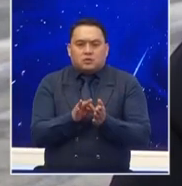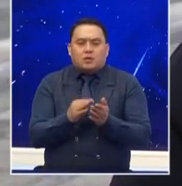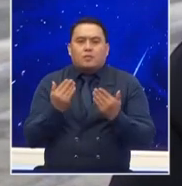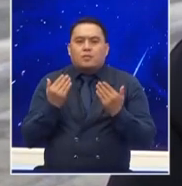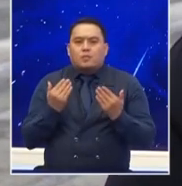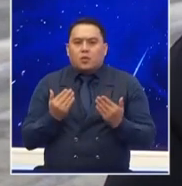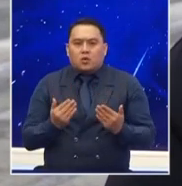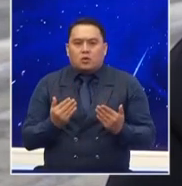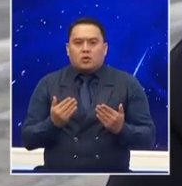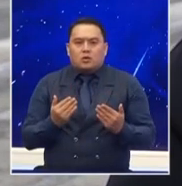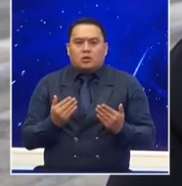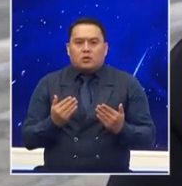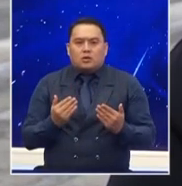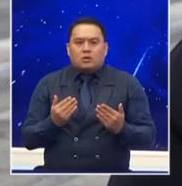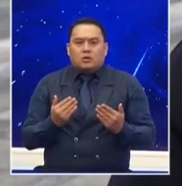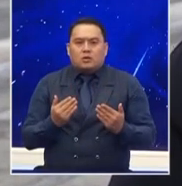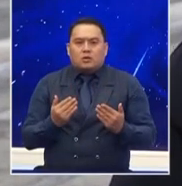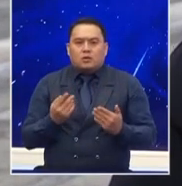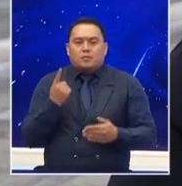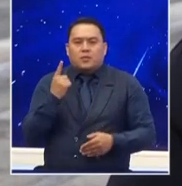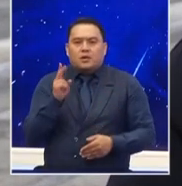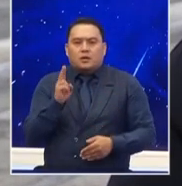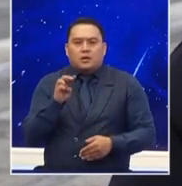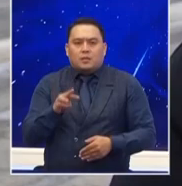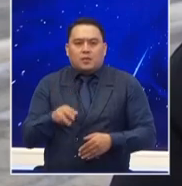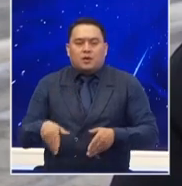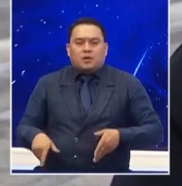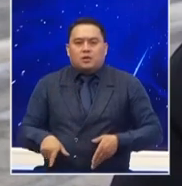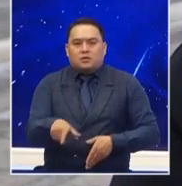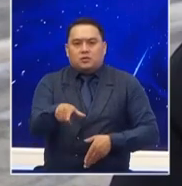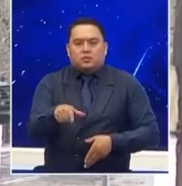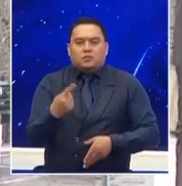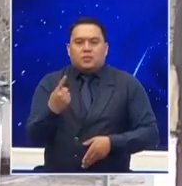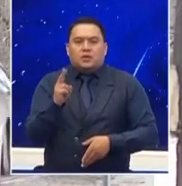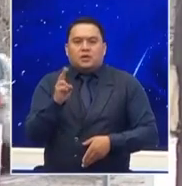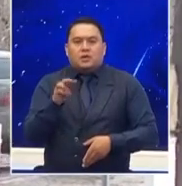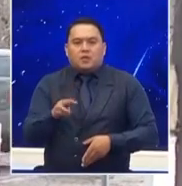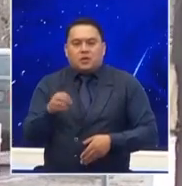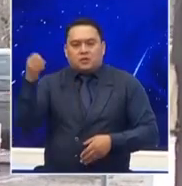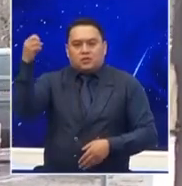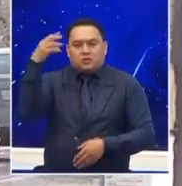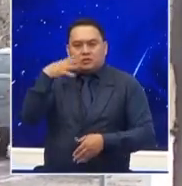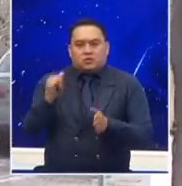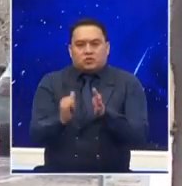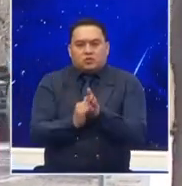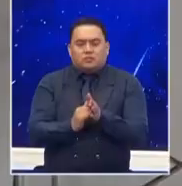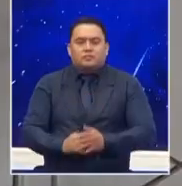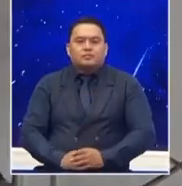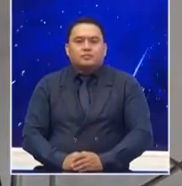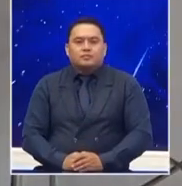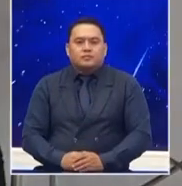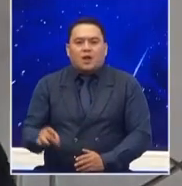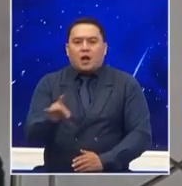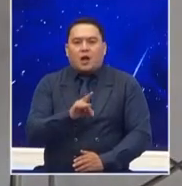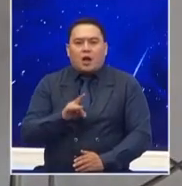Бүгін күнге бір шақырым тротуар салынды, бір жарым шақырым жарық жүйесі іске қосылды.